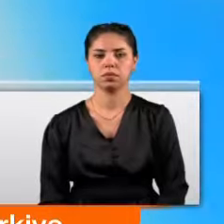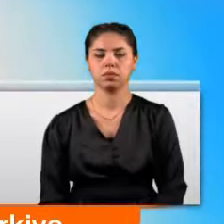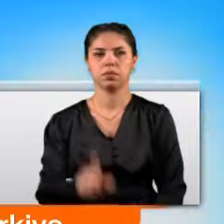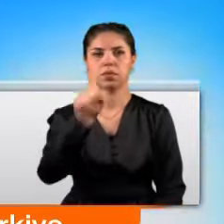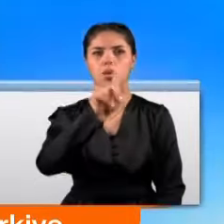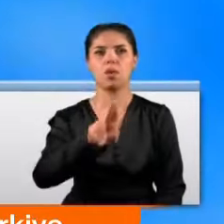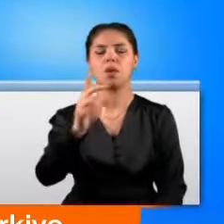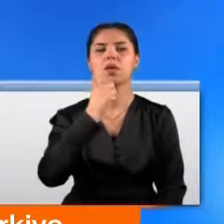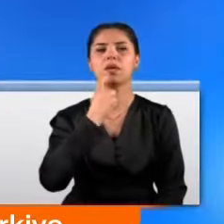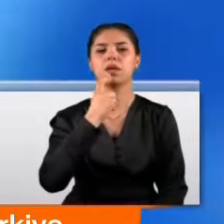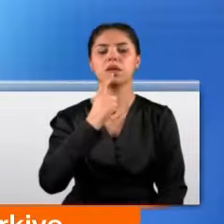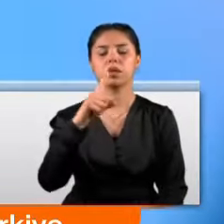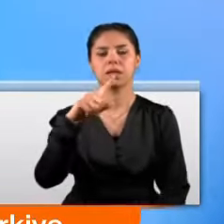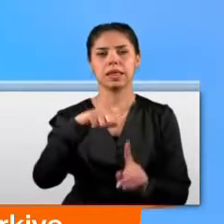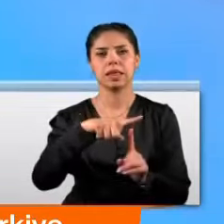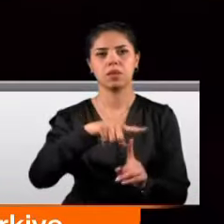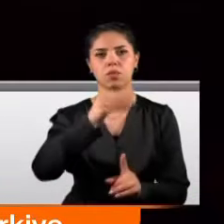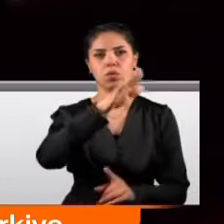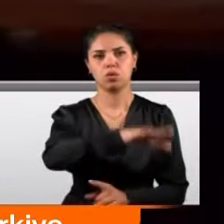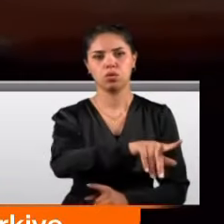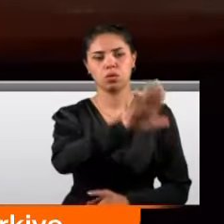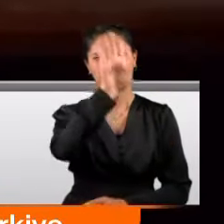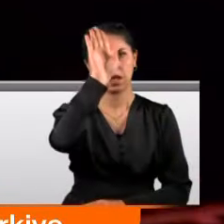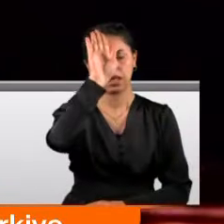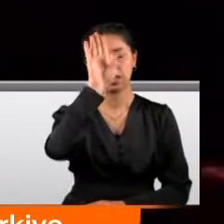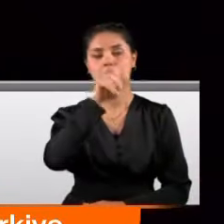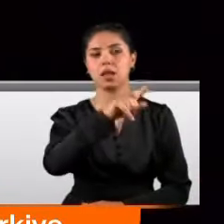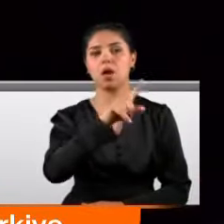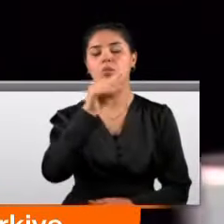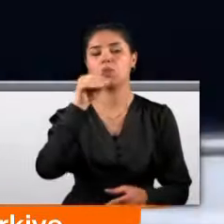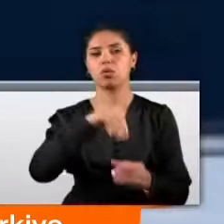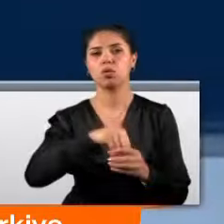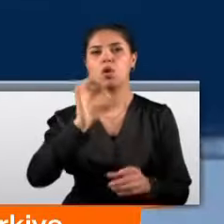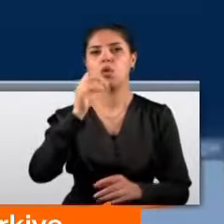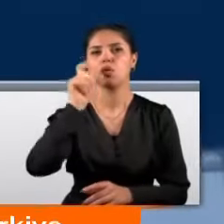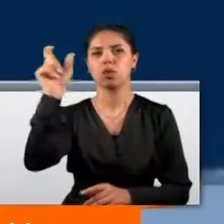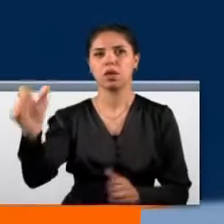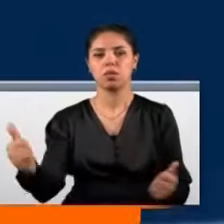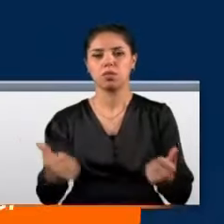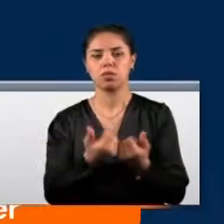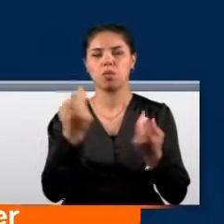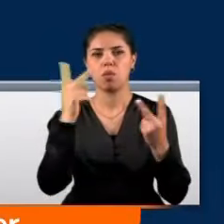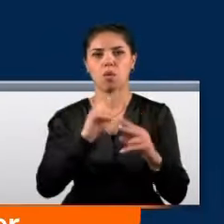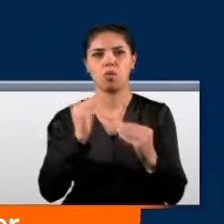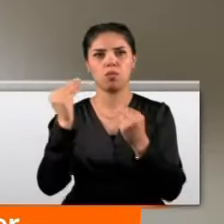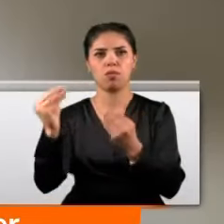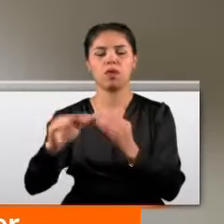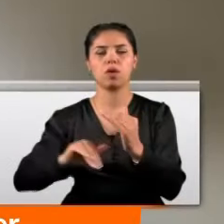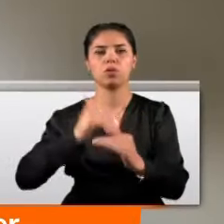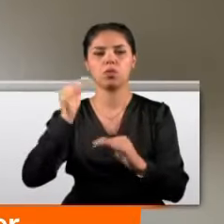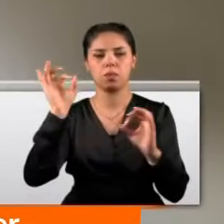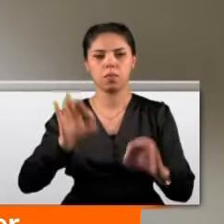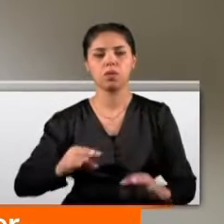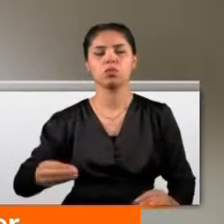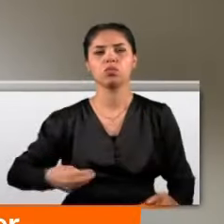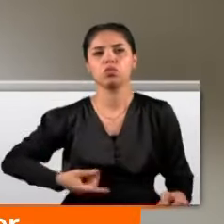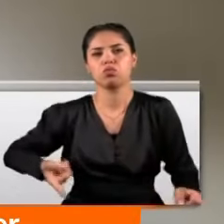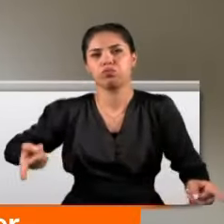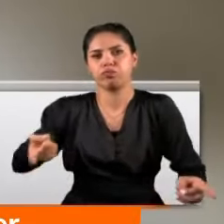17 yaşındaki Timur Cihan Timur'un İstanbul'da Oğuz Murat Acı'ya çarpıp ölümüne sebep olmasıyla başlayan suç